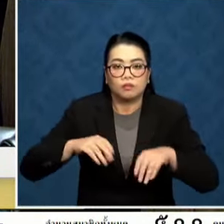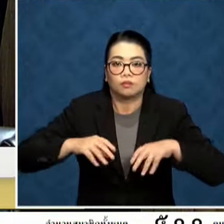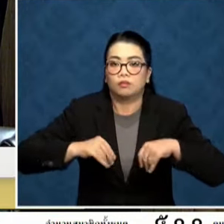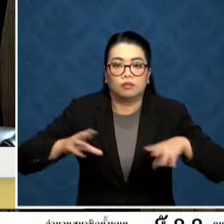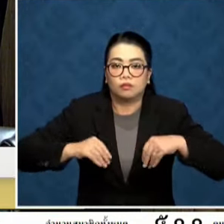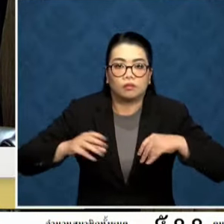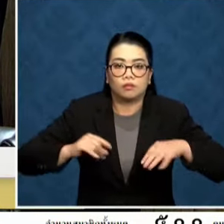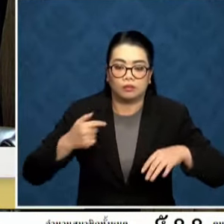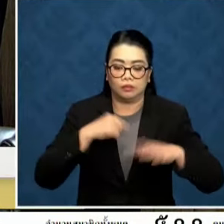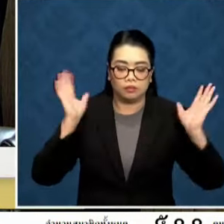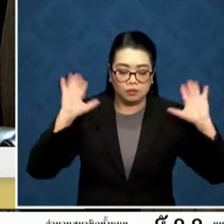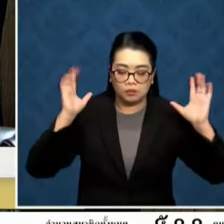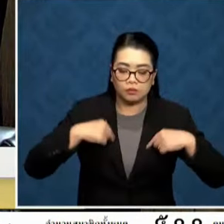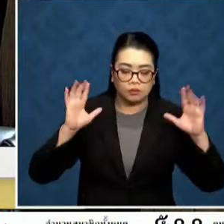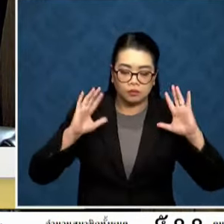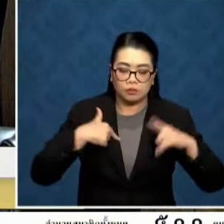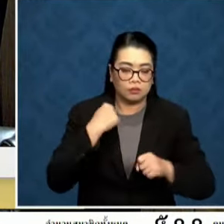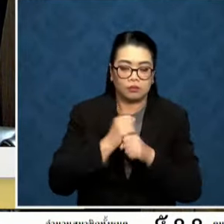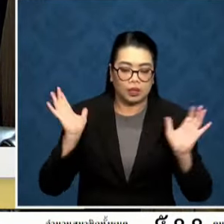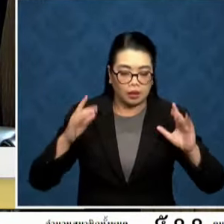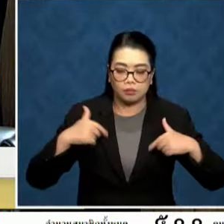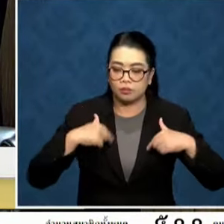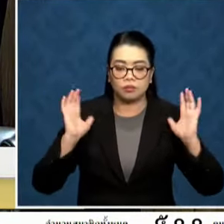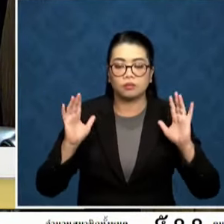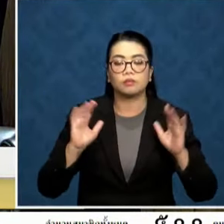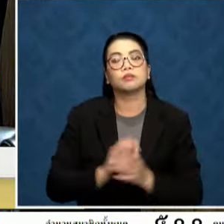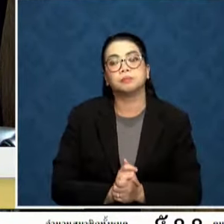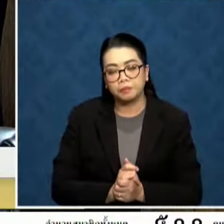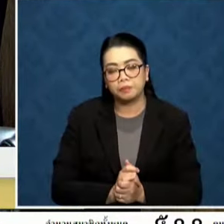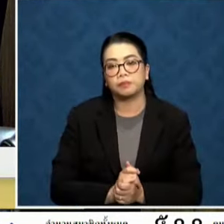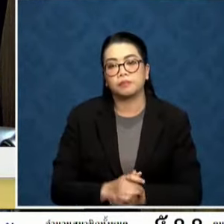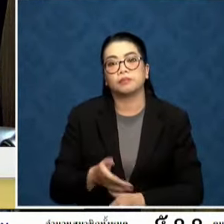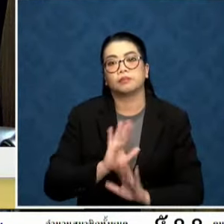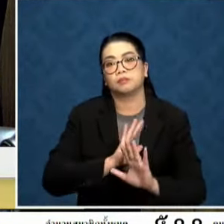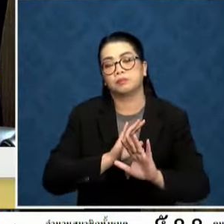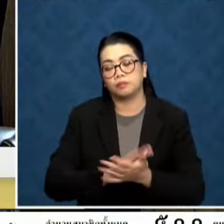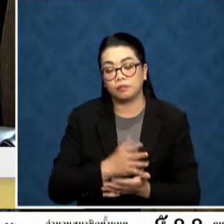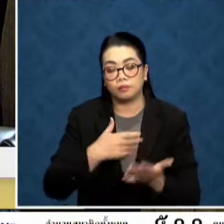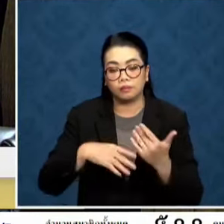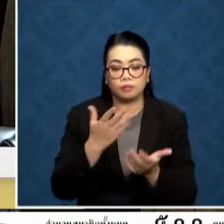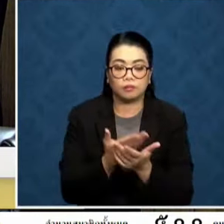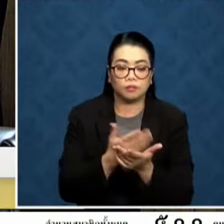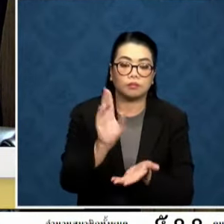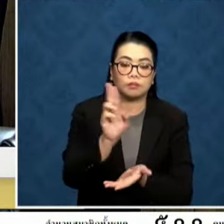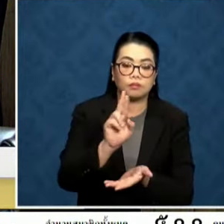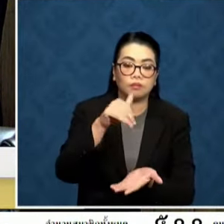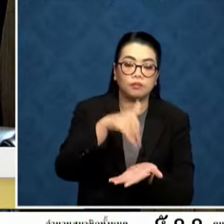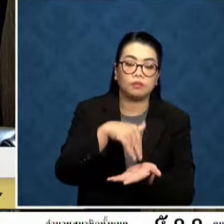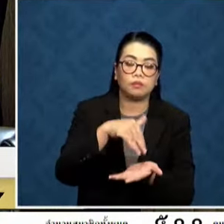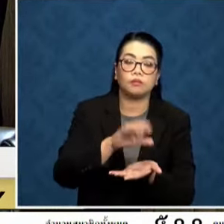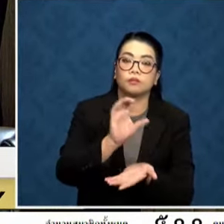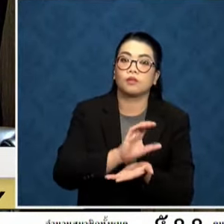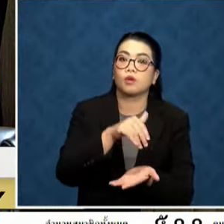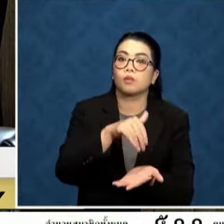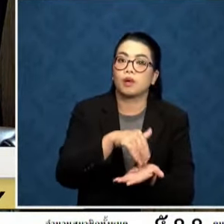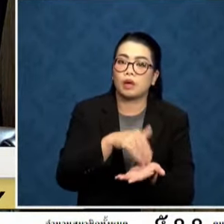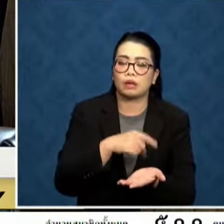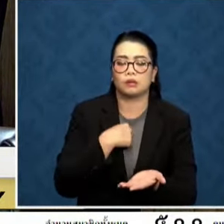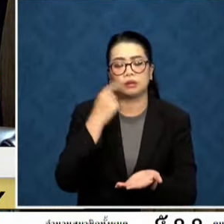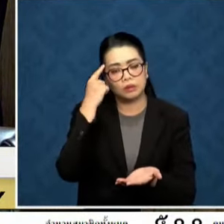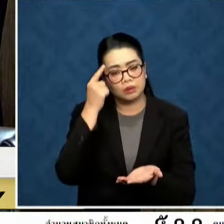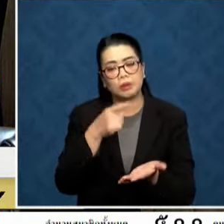ว่าไม่ใช่เราเราไม่ได้เป็นคนทำนะฮะแถมเอาไปใช้งบกลางเดิฉันคิดว่าใช้งบกลางแบบนี้เนี่มันอาจ